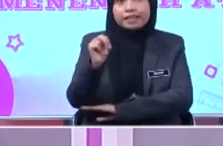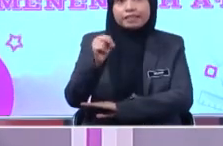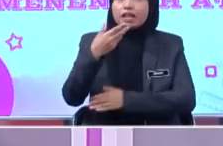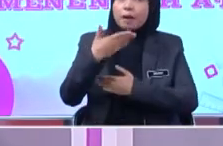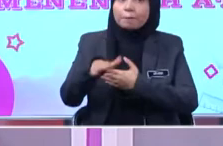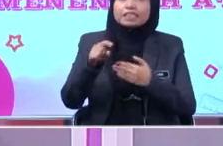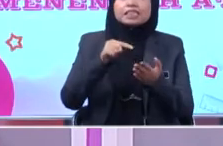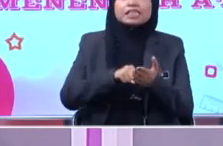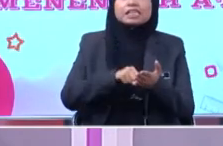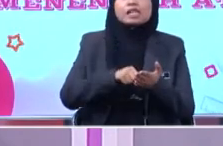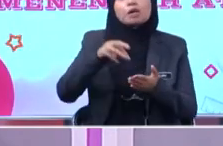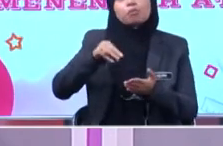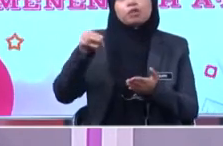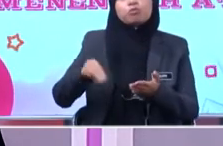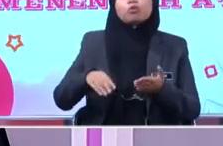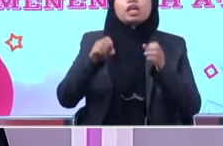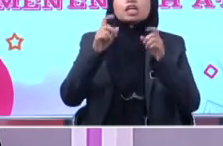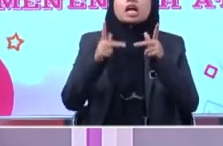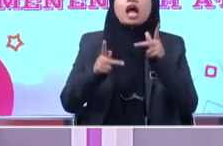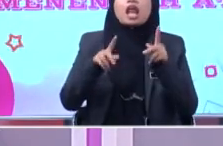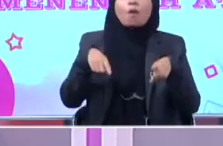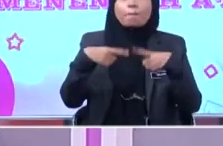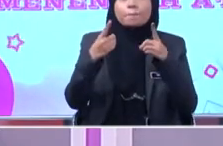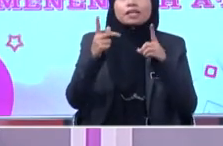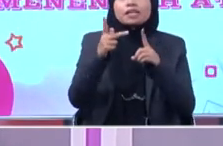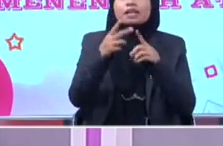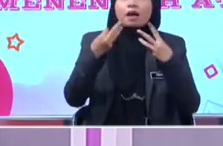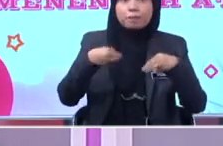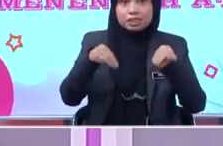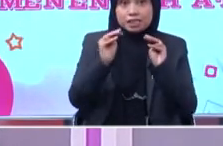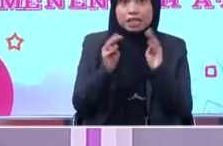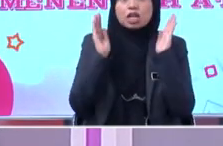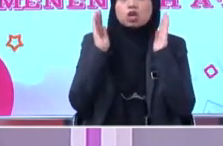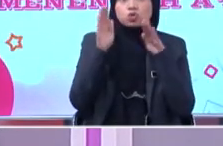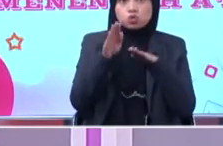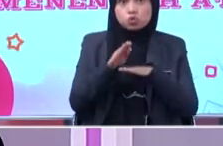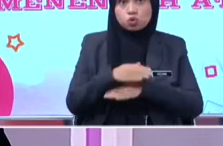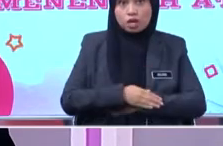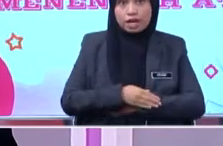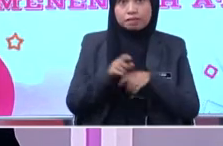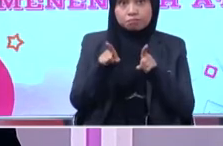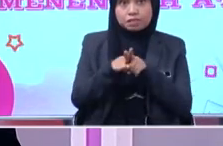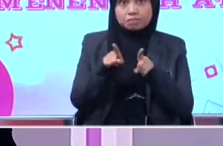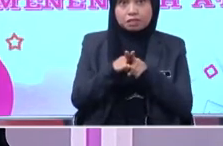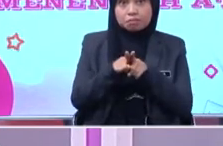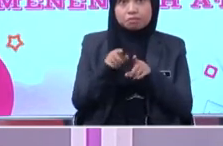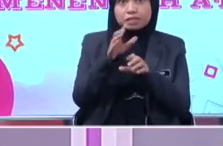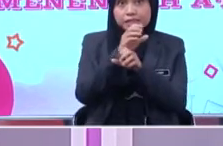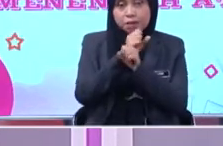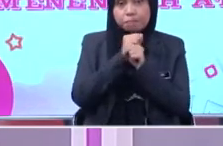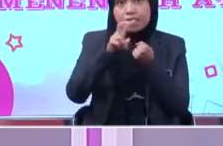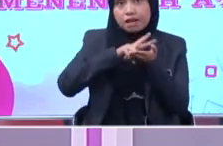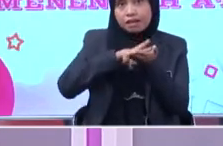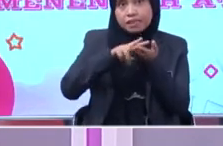sekalian di-like Sworo ataupun ke masjid tua terjemaah ya dapatlah Baca ayat dengan betul